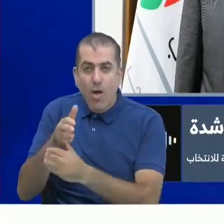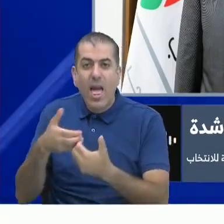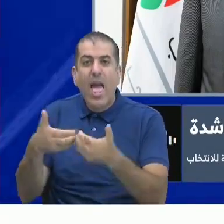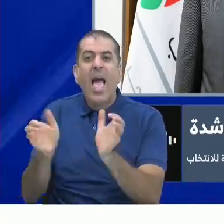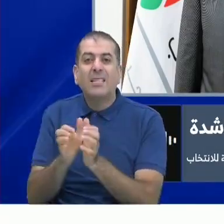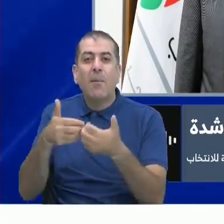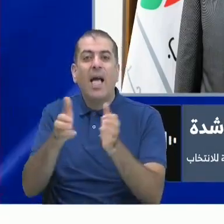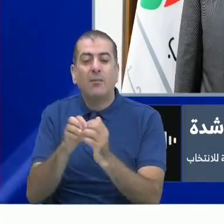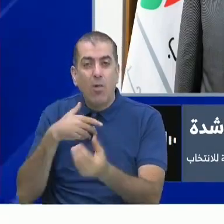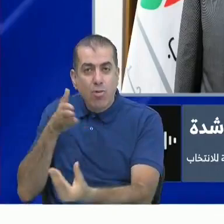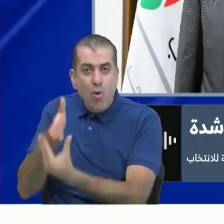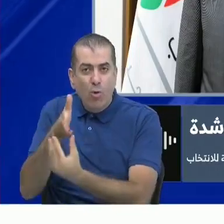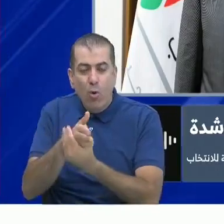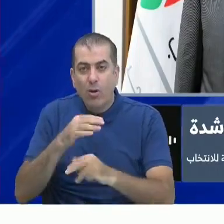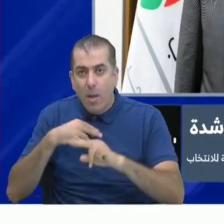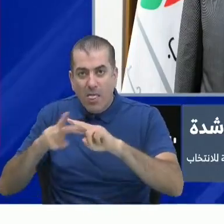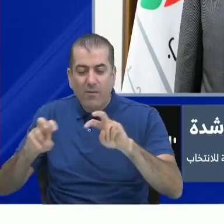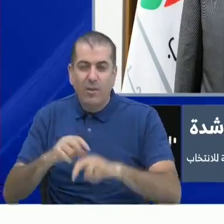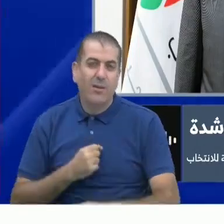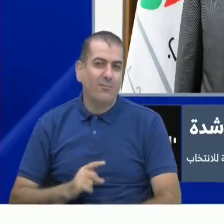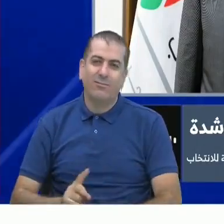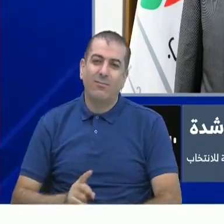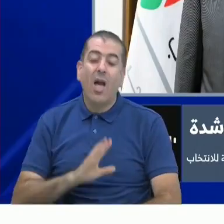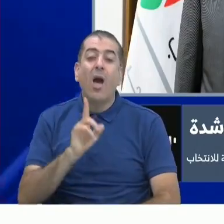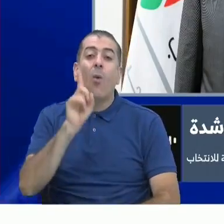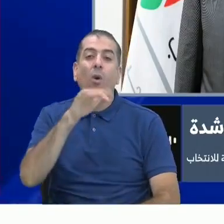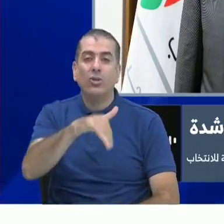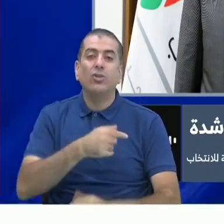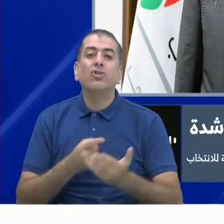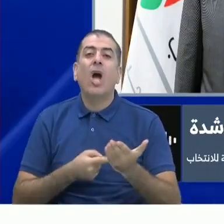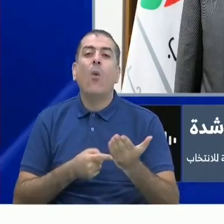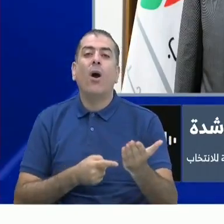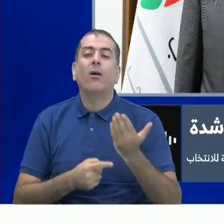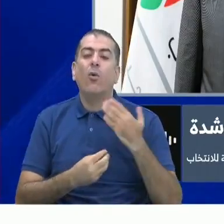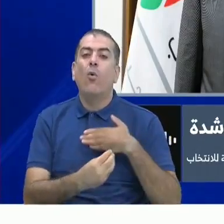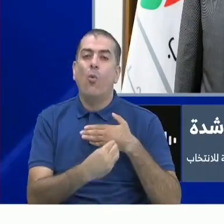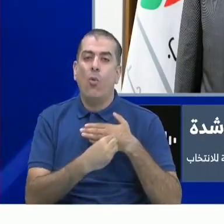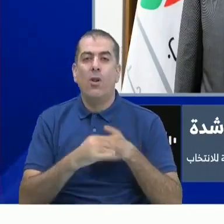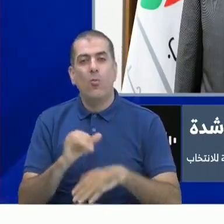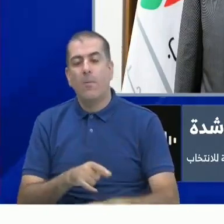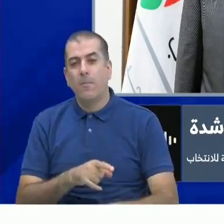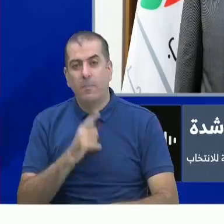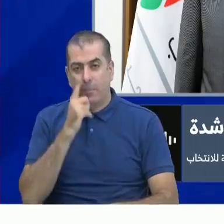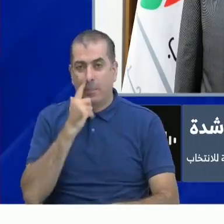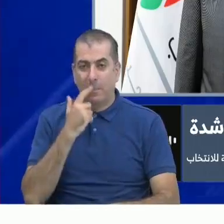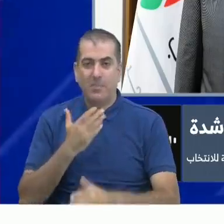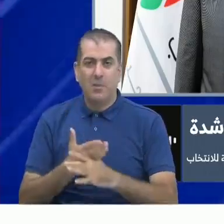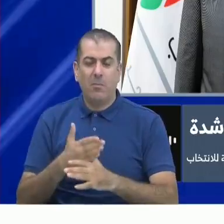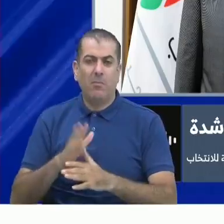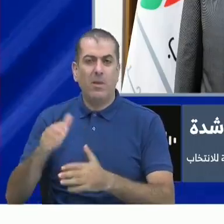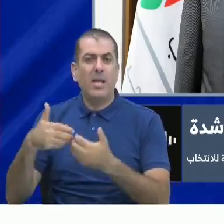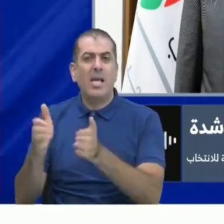حتى يعني تتأكد من طبيعة الممارسات الداخلية. كما تعلمين فإن النظم الداخلية